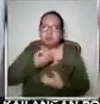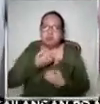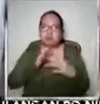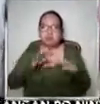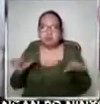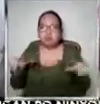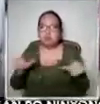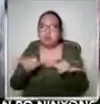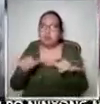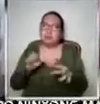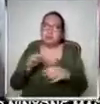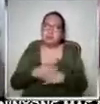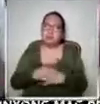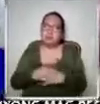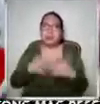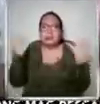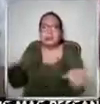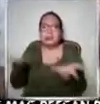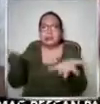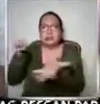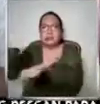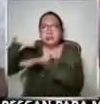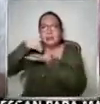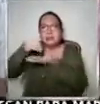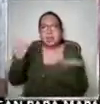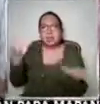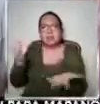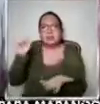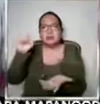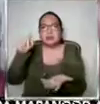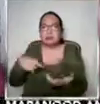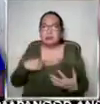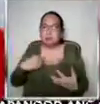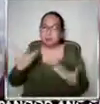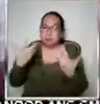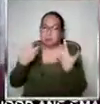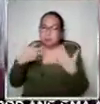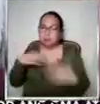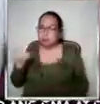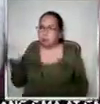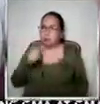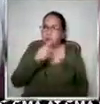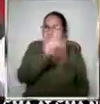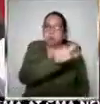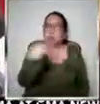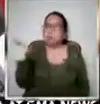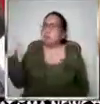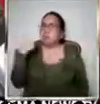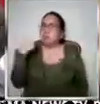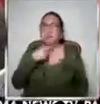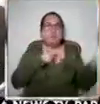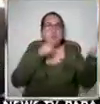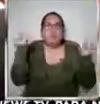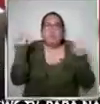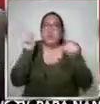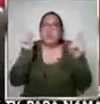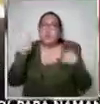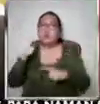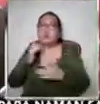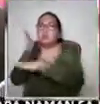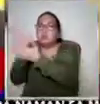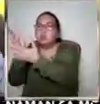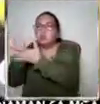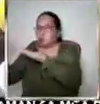kami. Pinapaasa kami. Papuntahan kami sa bahay. Tapos wala namang nangyari. Dalawang buwan na nakalipas, walang nangyari. Kami po talagang